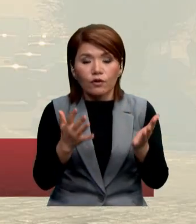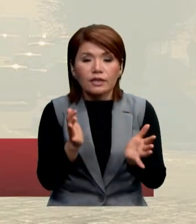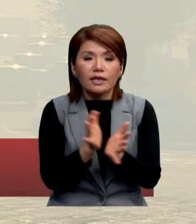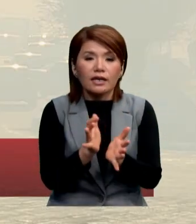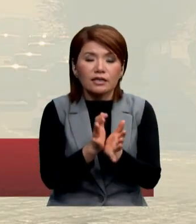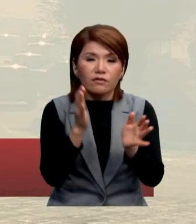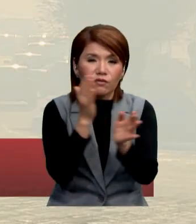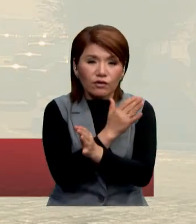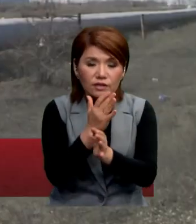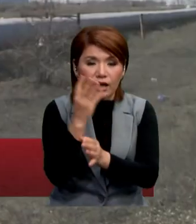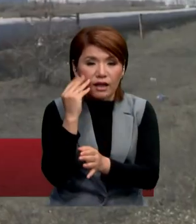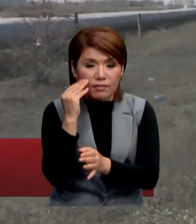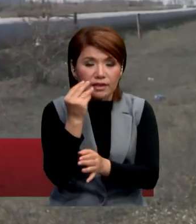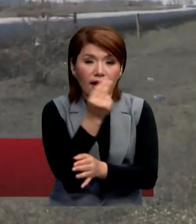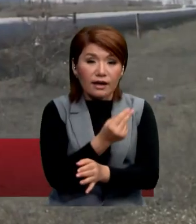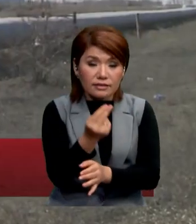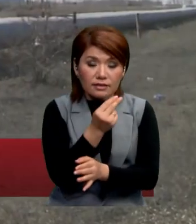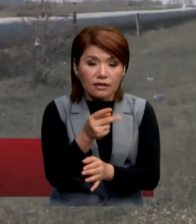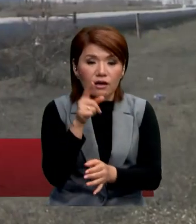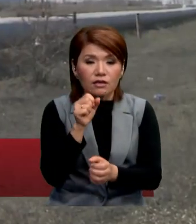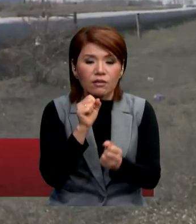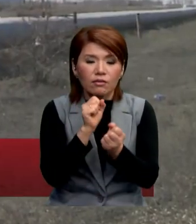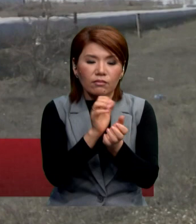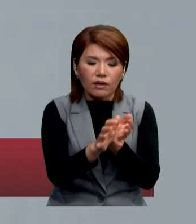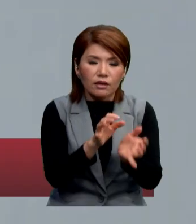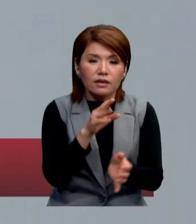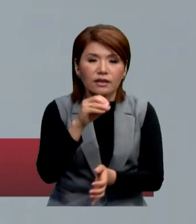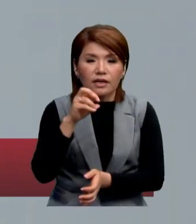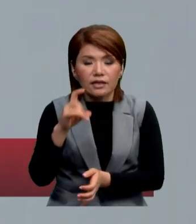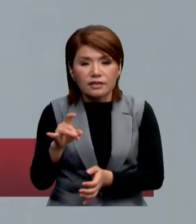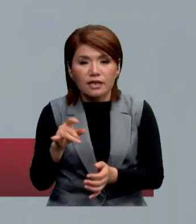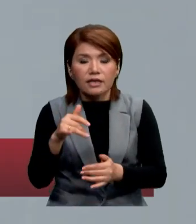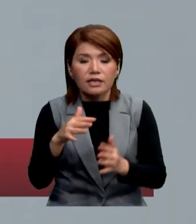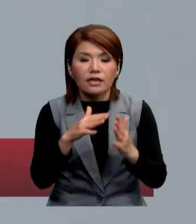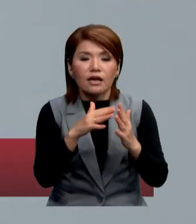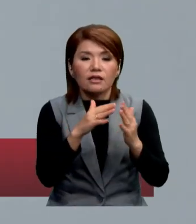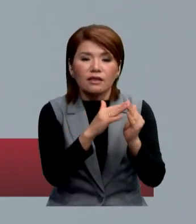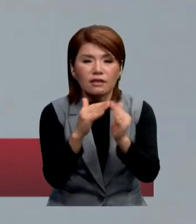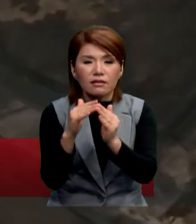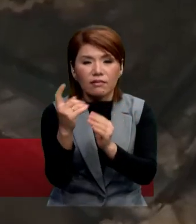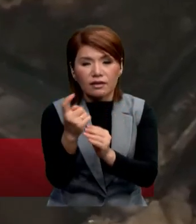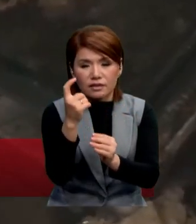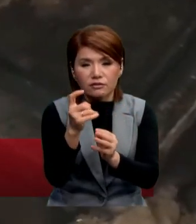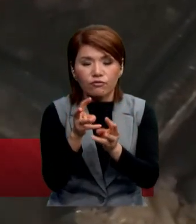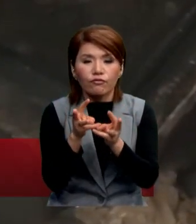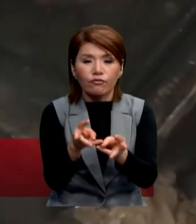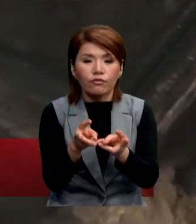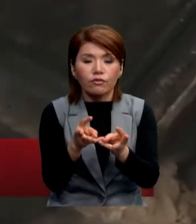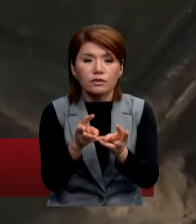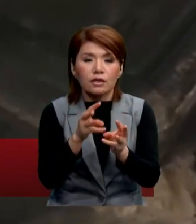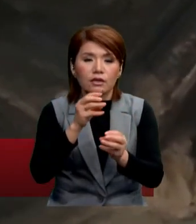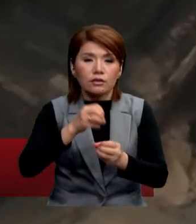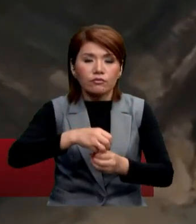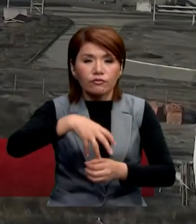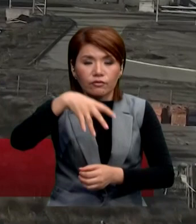загрязнения воздуха в Алматы и Астане являются выбросы ТЭЦ и отопление частного сектора на угле. В зависимости от регионов к